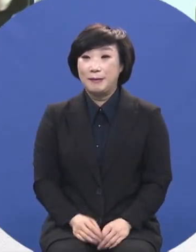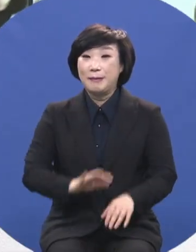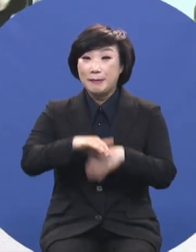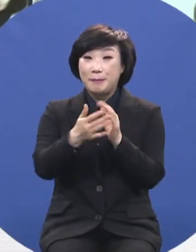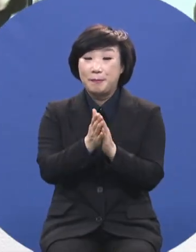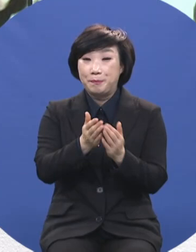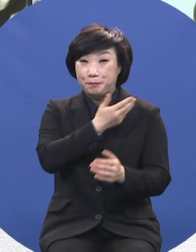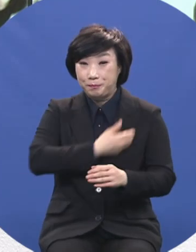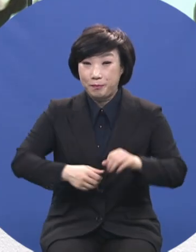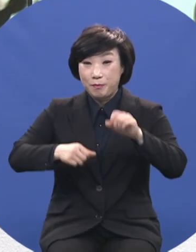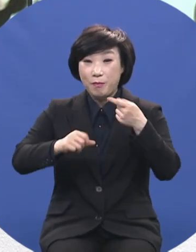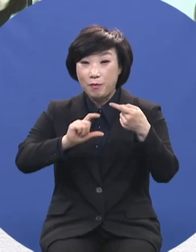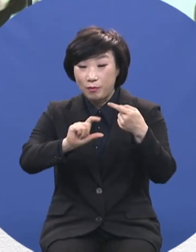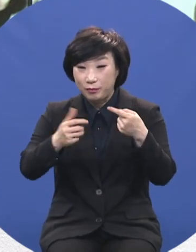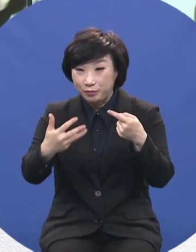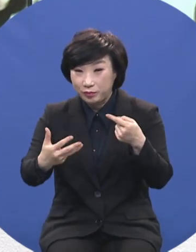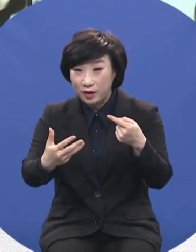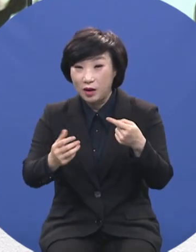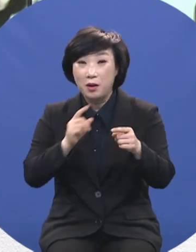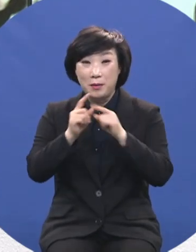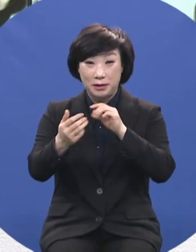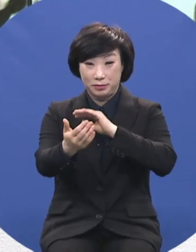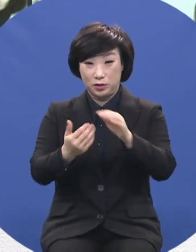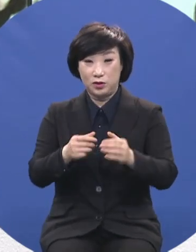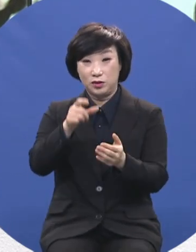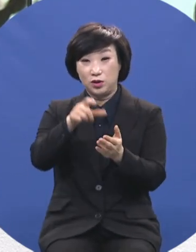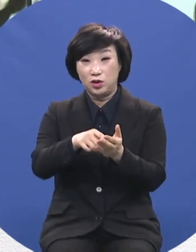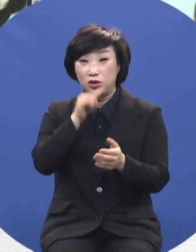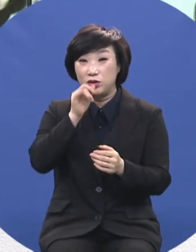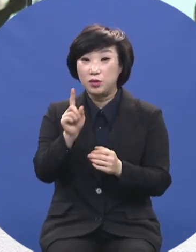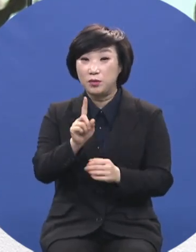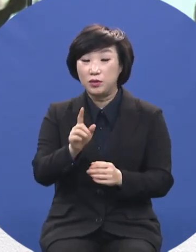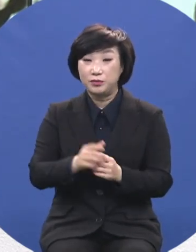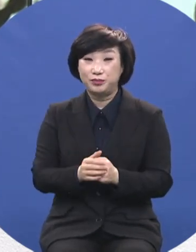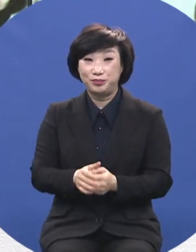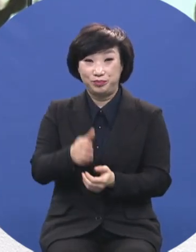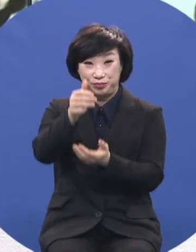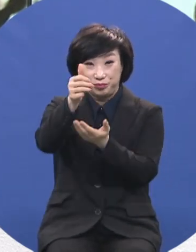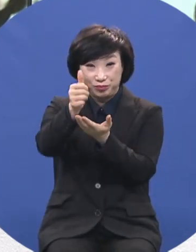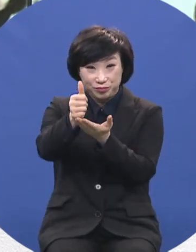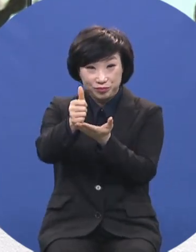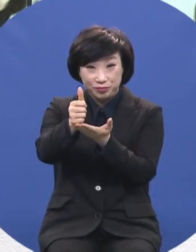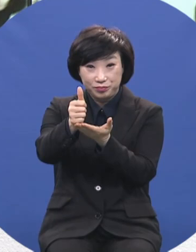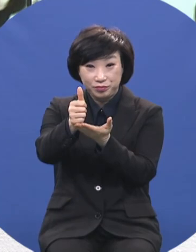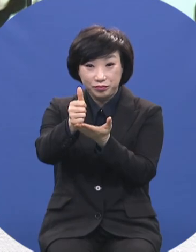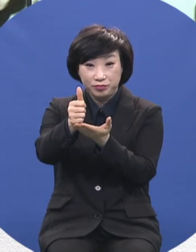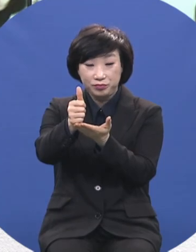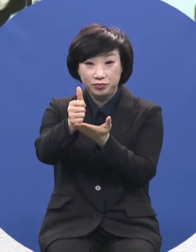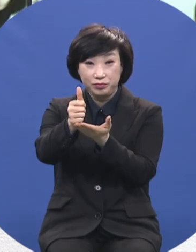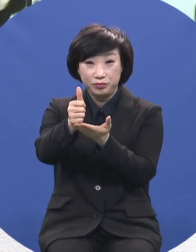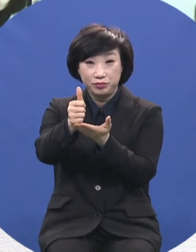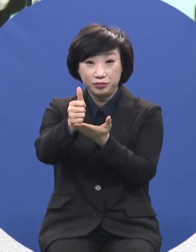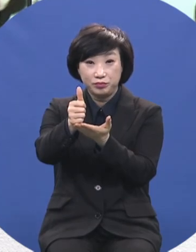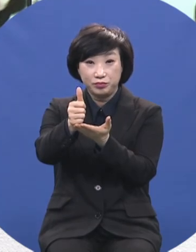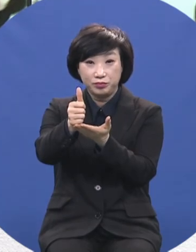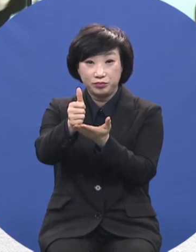사도행전 1장 8절 말씀하기 전에 뭐라고 하셨습니까? 주님이